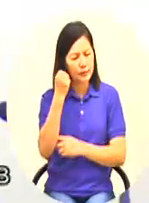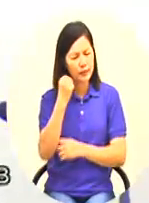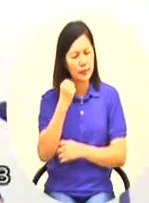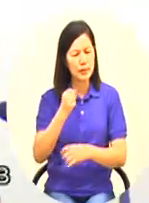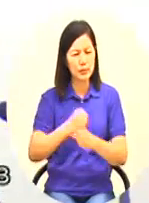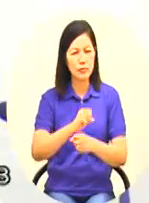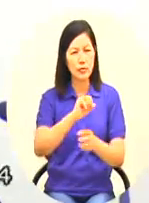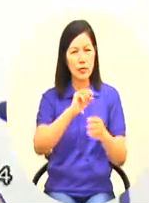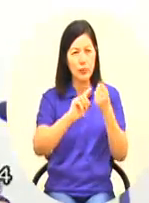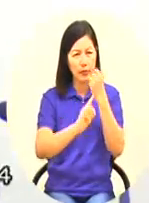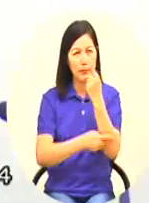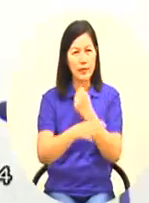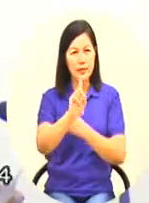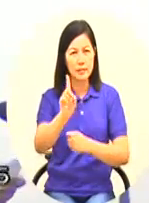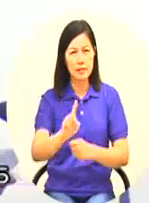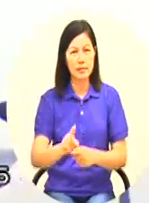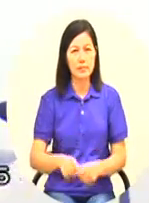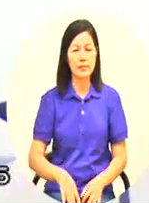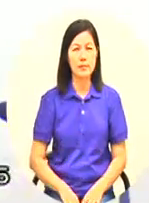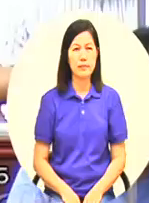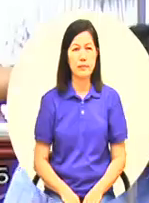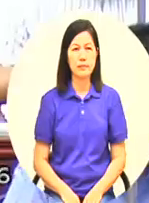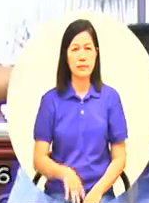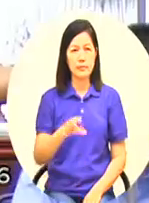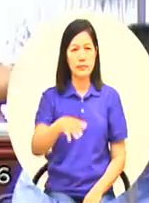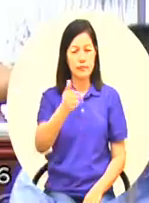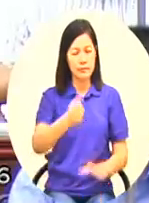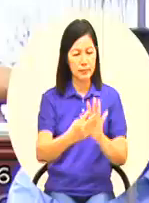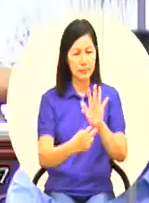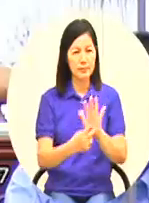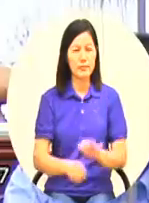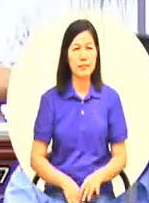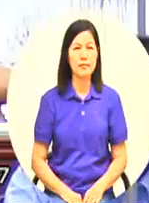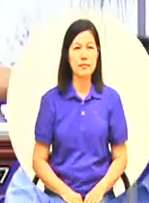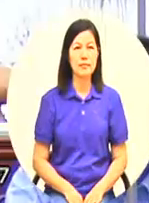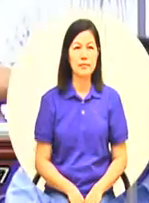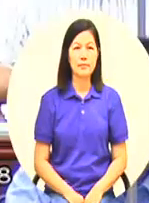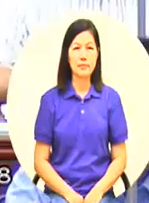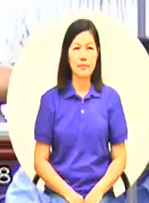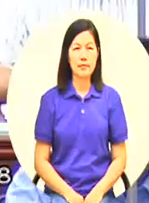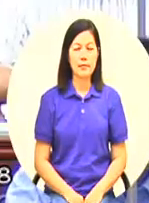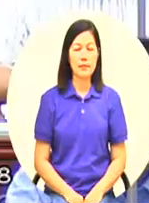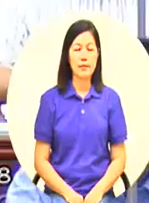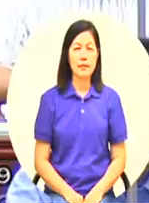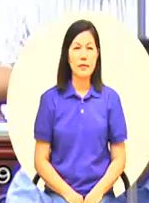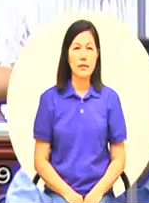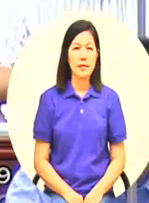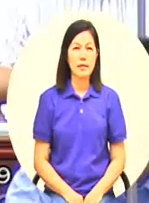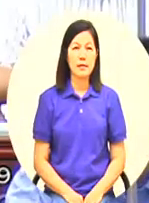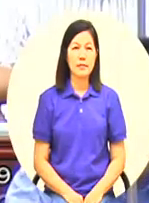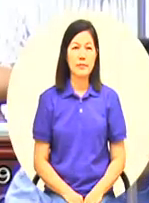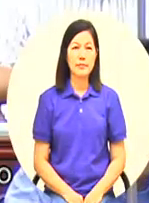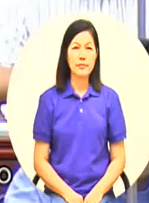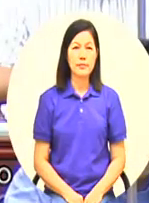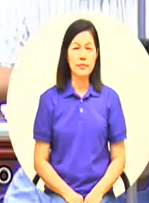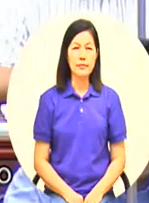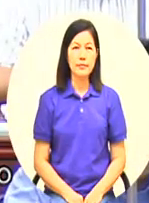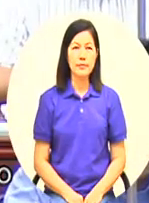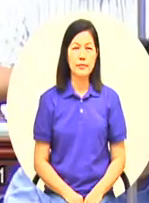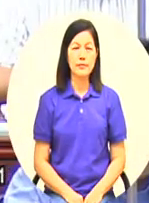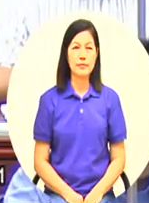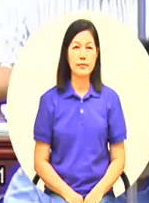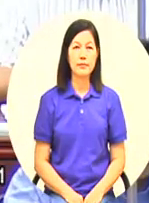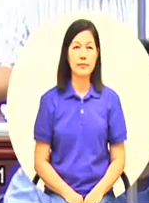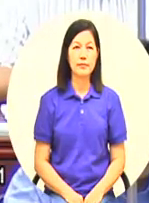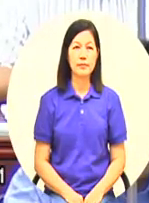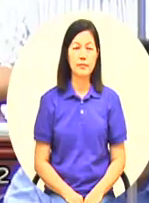复。 还请局长回答。 好，谢谢主席哈，那谢谢那个议员这